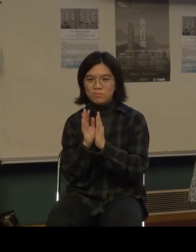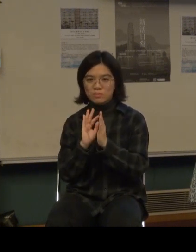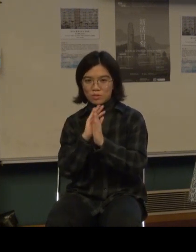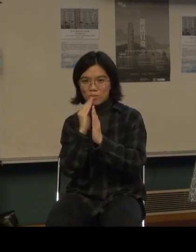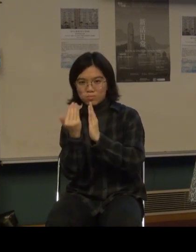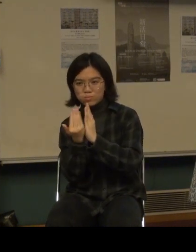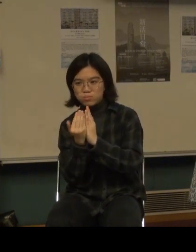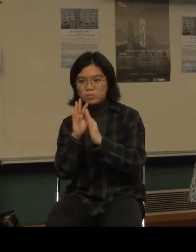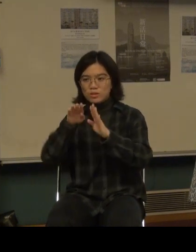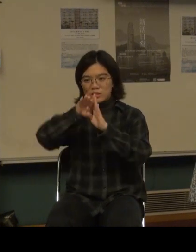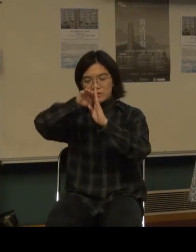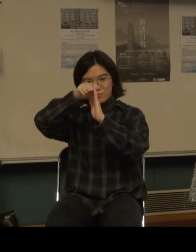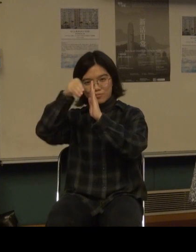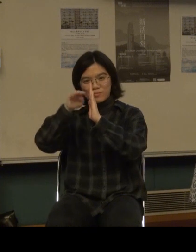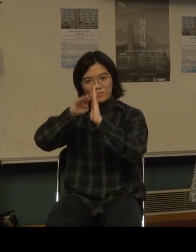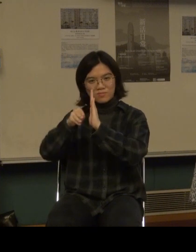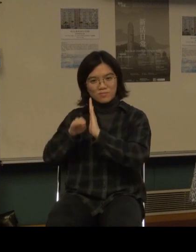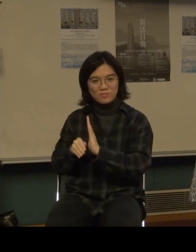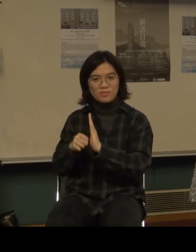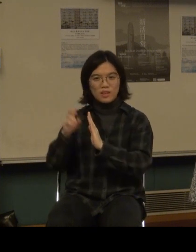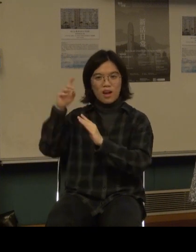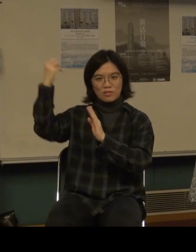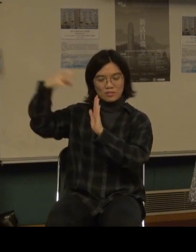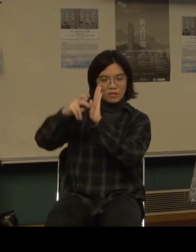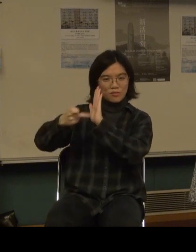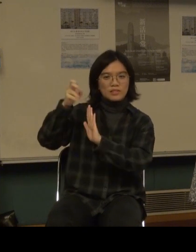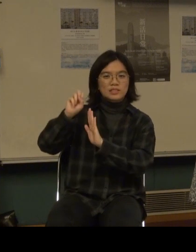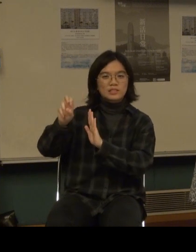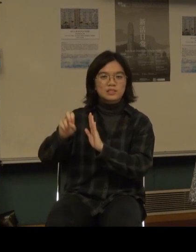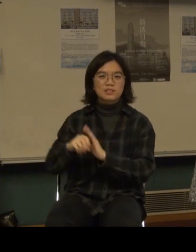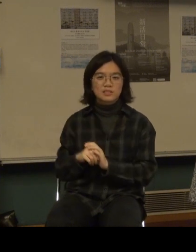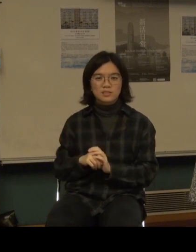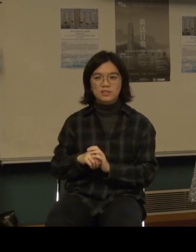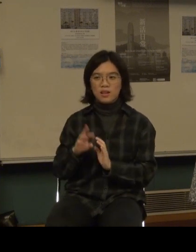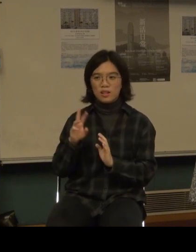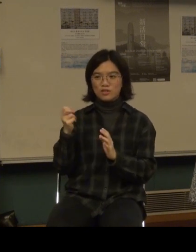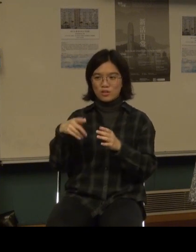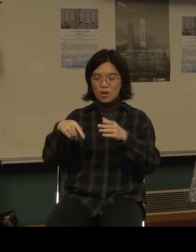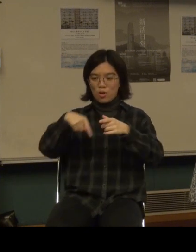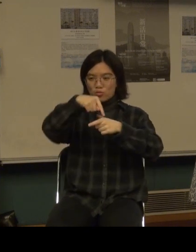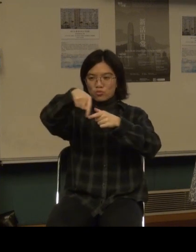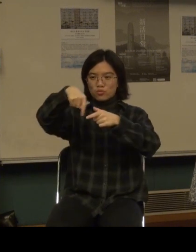板喺度嘅，入邊咧亦都係一條流線型嘅氹氹框嘅樓梯喺度。